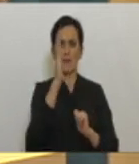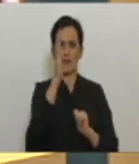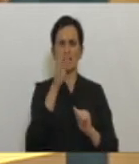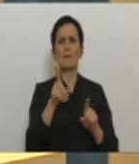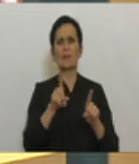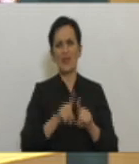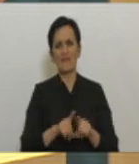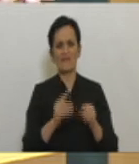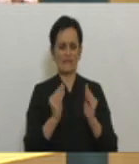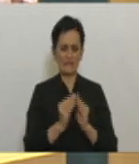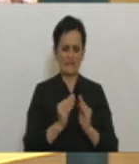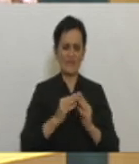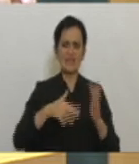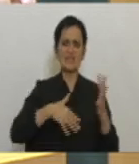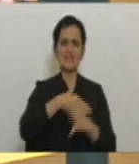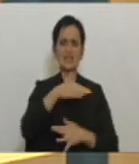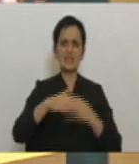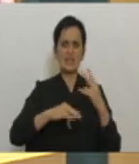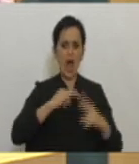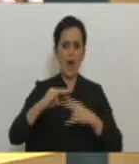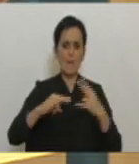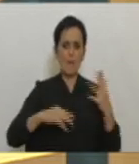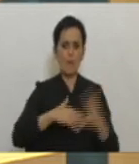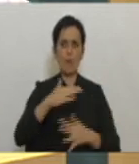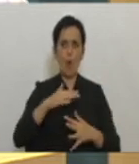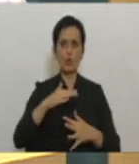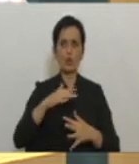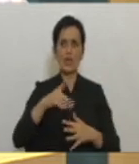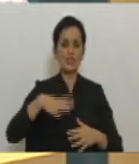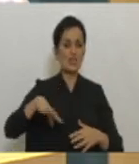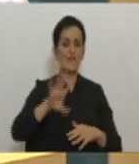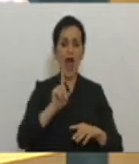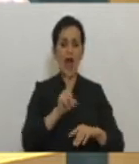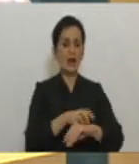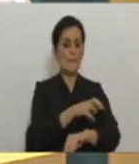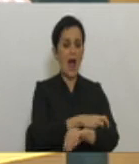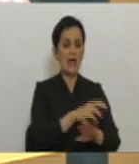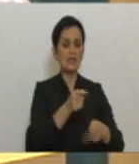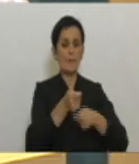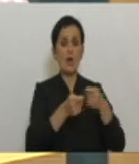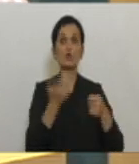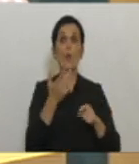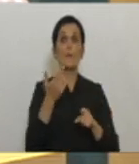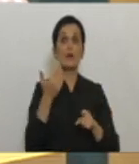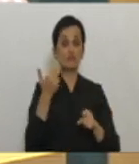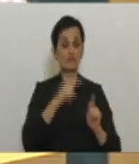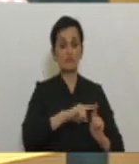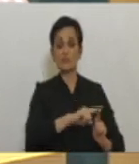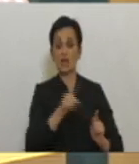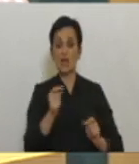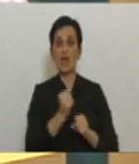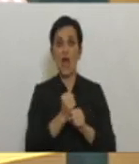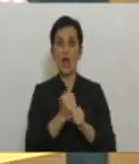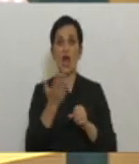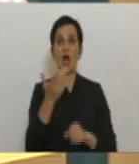ისევ იგივე საბოტაჟი მოუწყონ ამ ქვეყანას და არა რომელიმე პარტიას თუნდაც მართოს რაც გააკეთეს ამ ხნის განმავლობაში